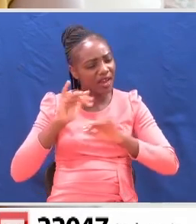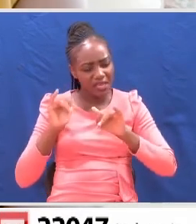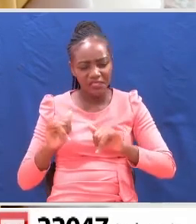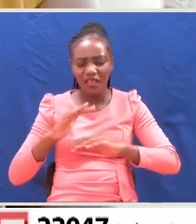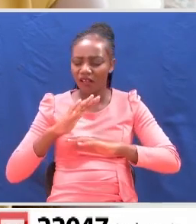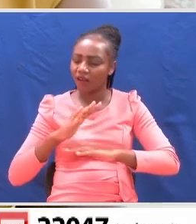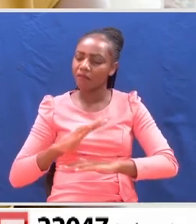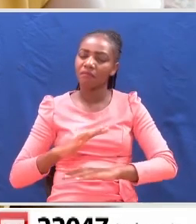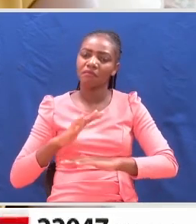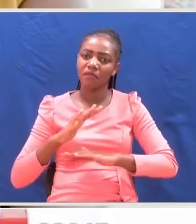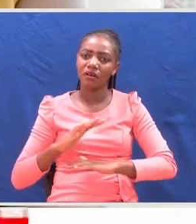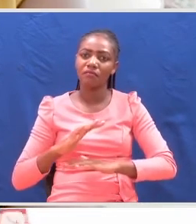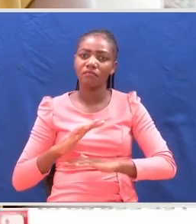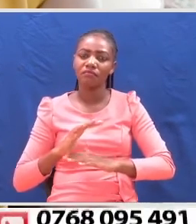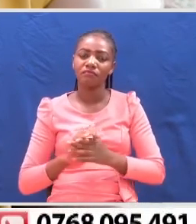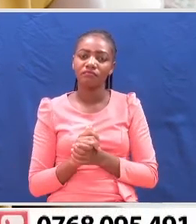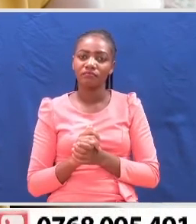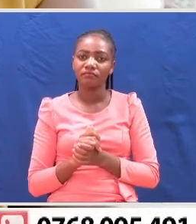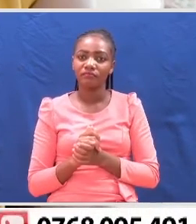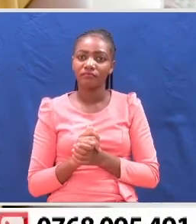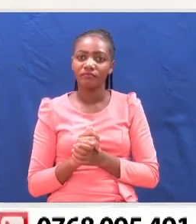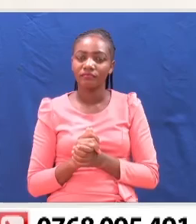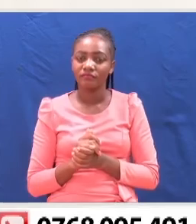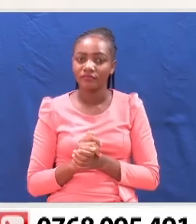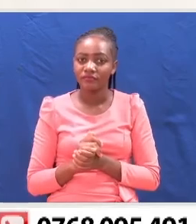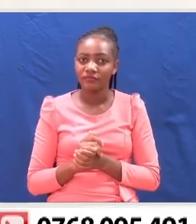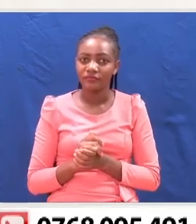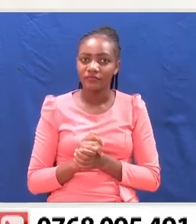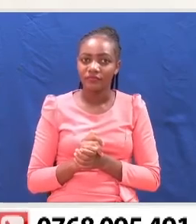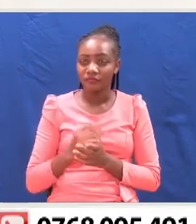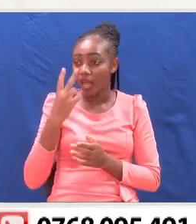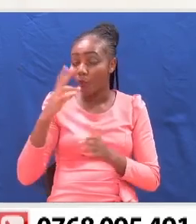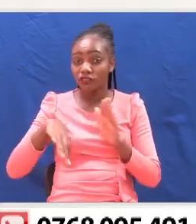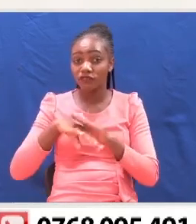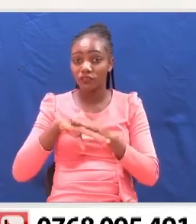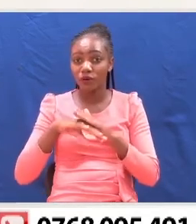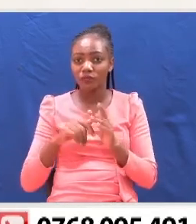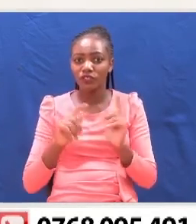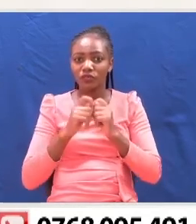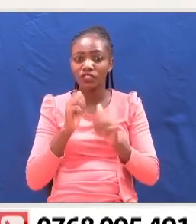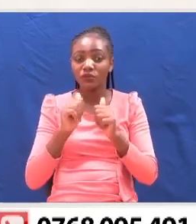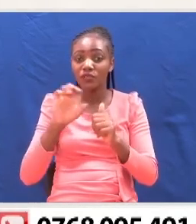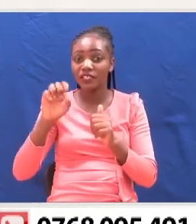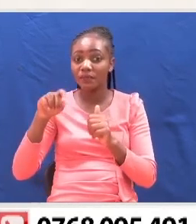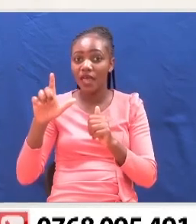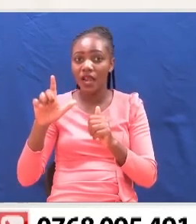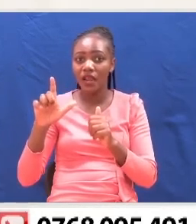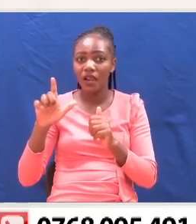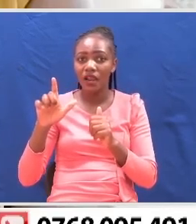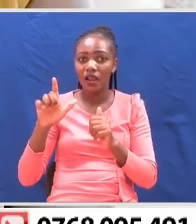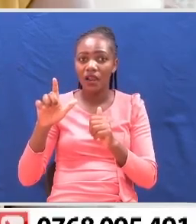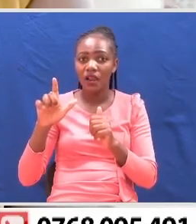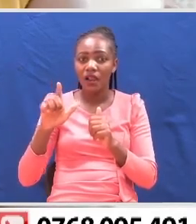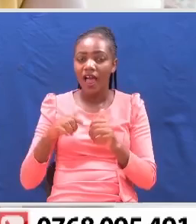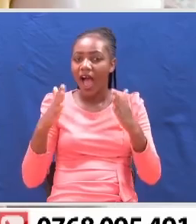kidogo na ninapunguza pressure. Unashabikia timu ipi? Ah, gani hapa ama EPL? Eh, hiyo niko mimi ni mtu